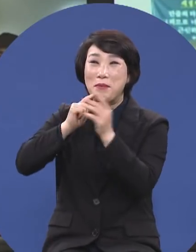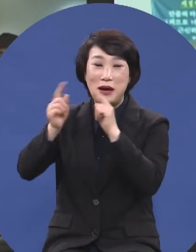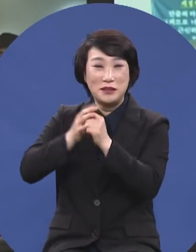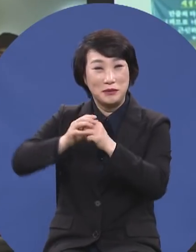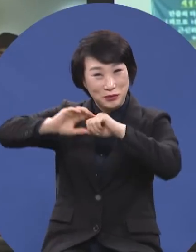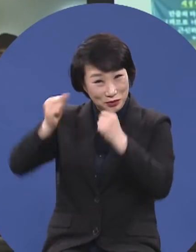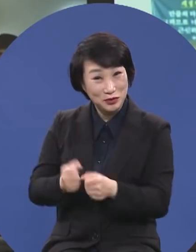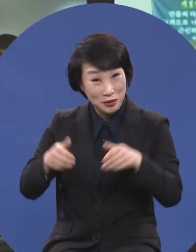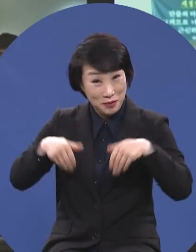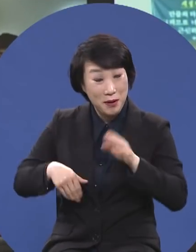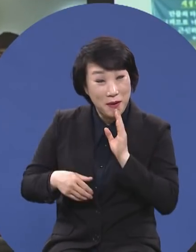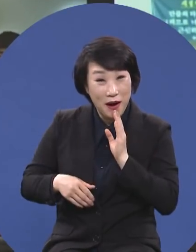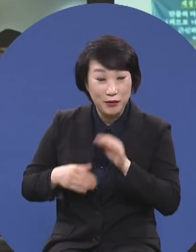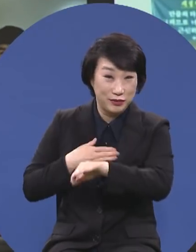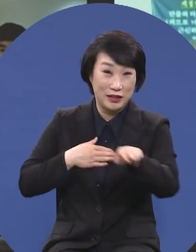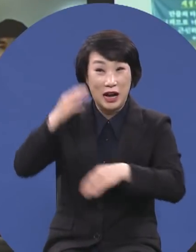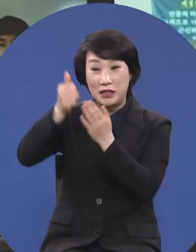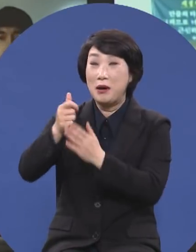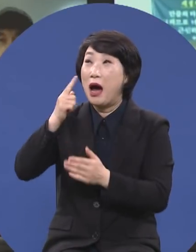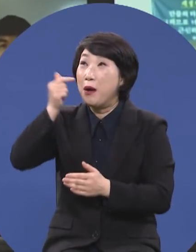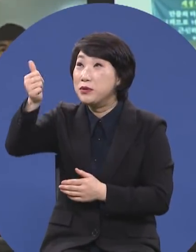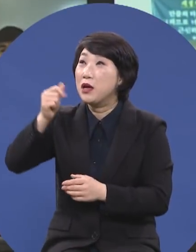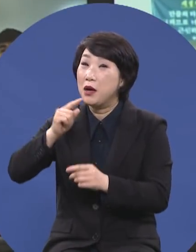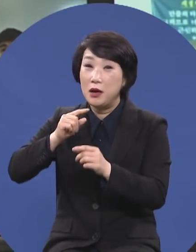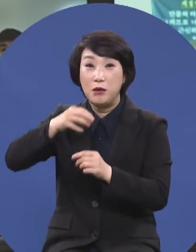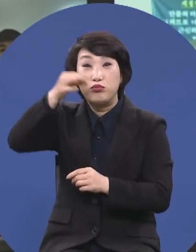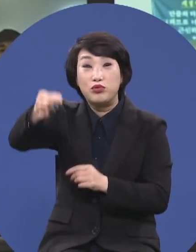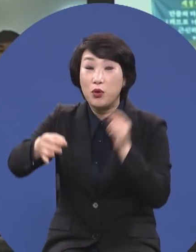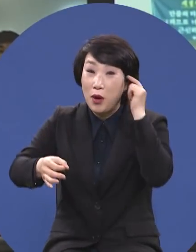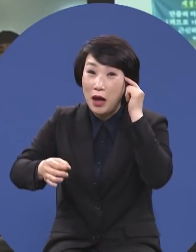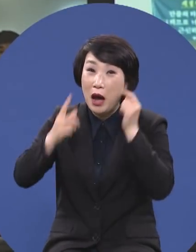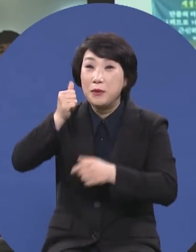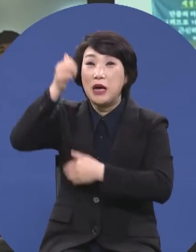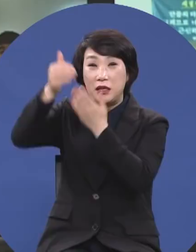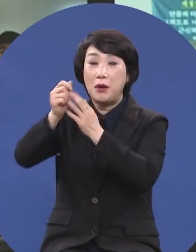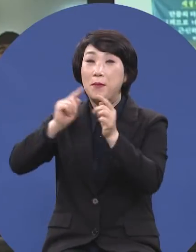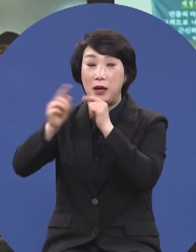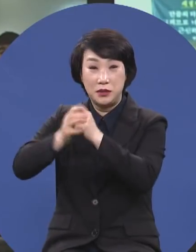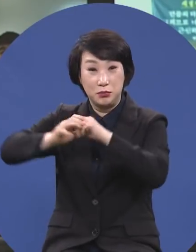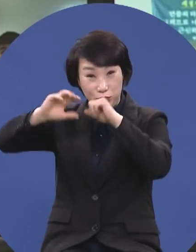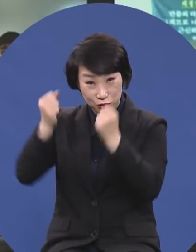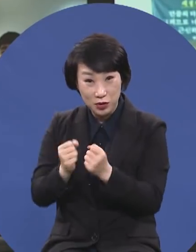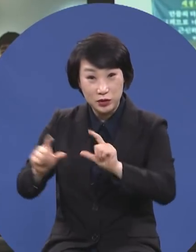하나님을 아버지라 부르는 것은 아버지 말씀을 듣고 사는 것이 신앙생활입니다.